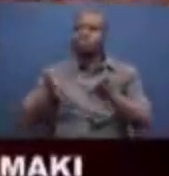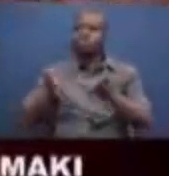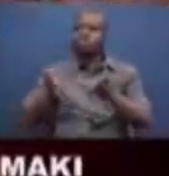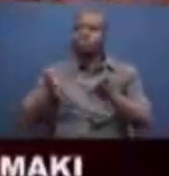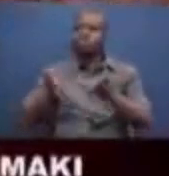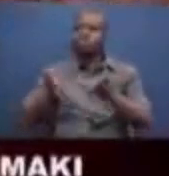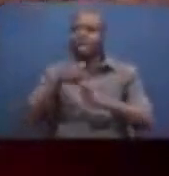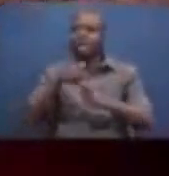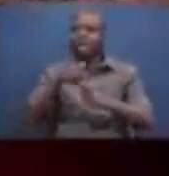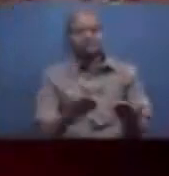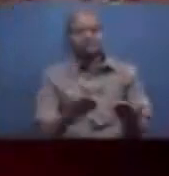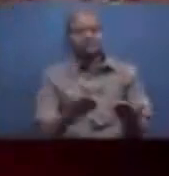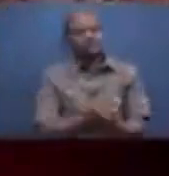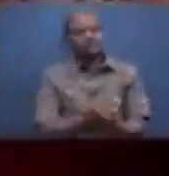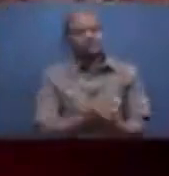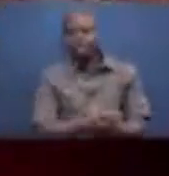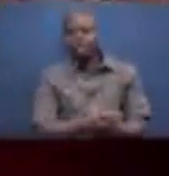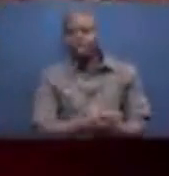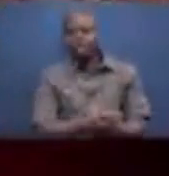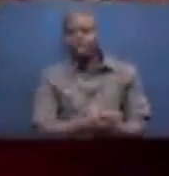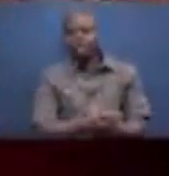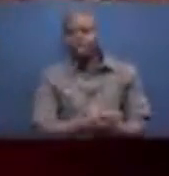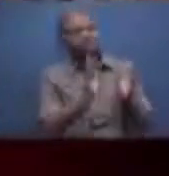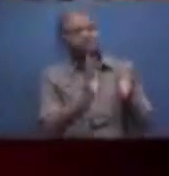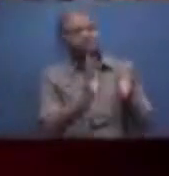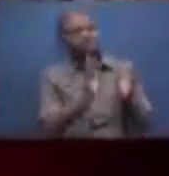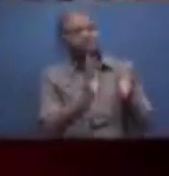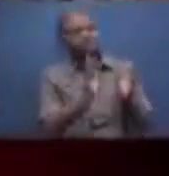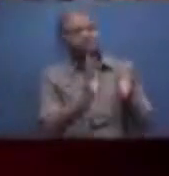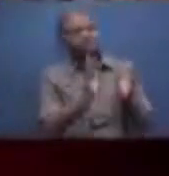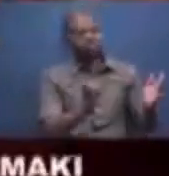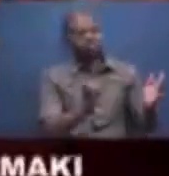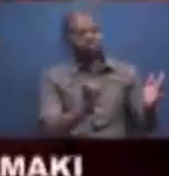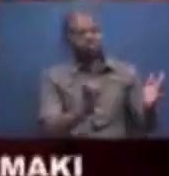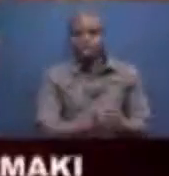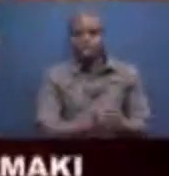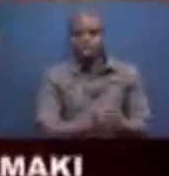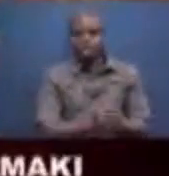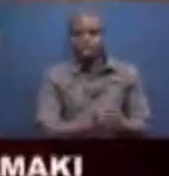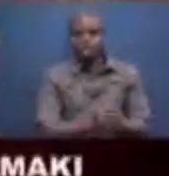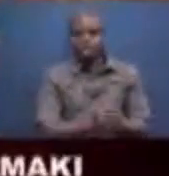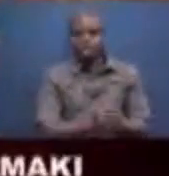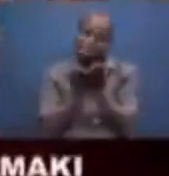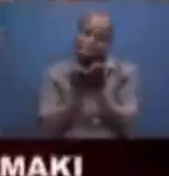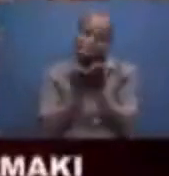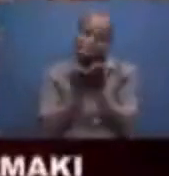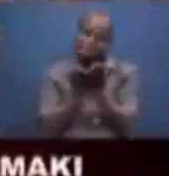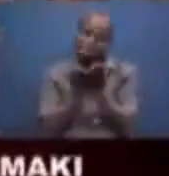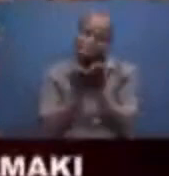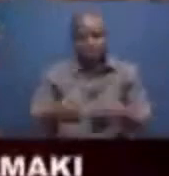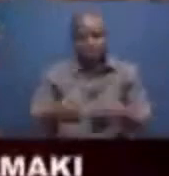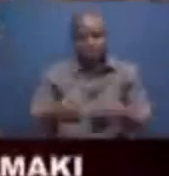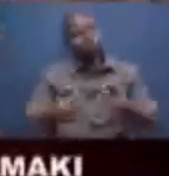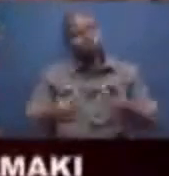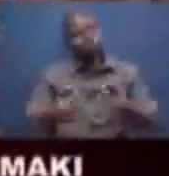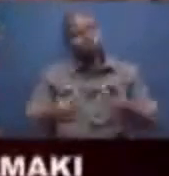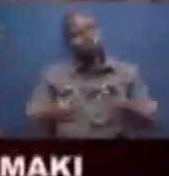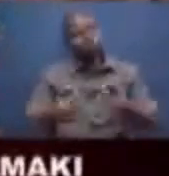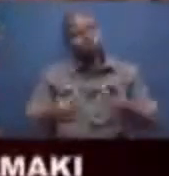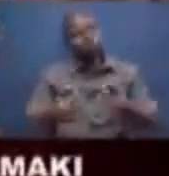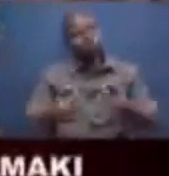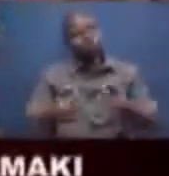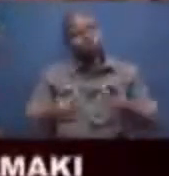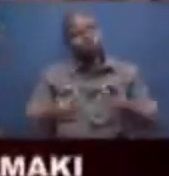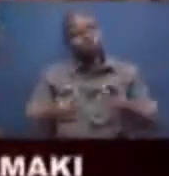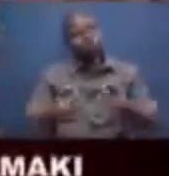leo mpichilibi mradi kama huu na chuo cha kusomea hapa, hatukutegemea kabisa, kwani ilikuwa ndoto kabisa